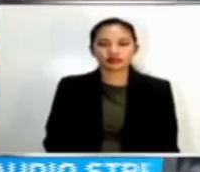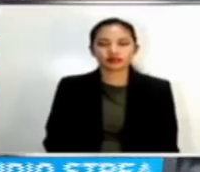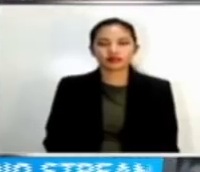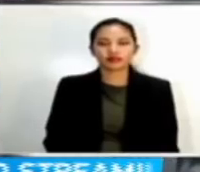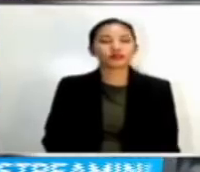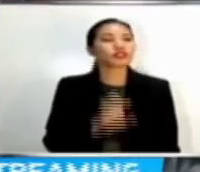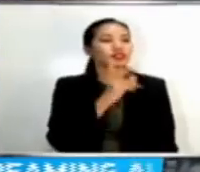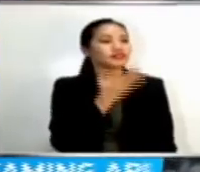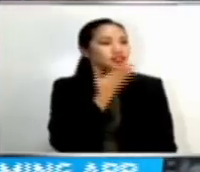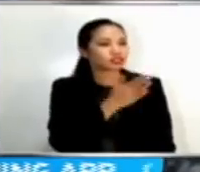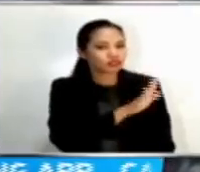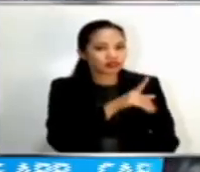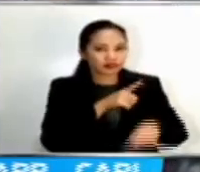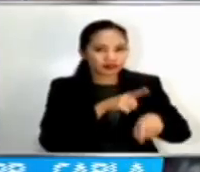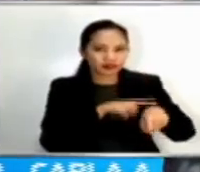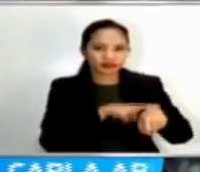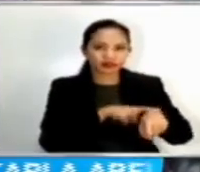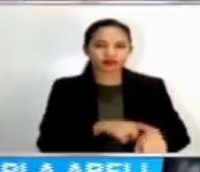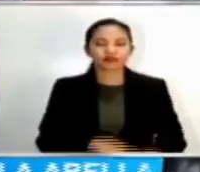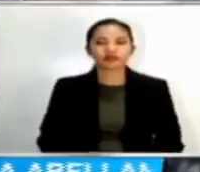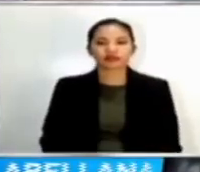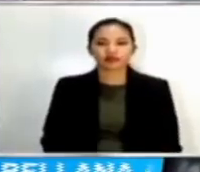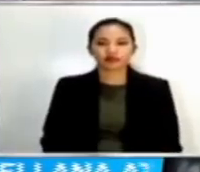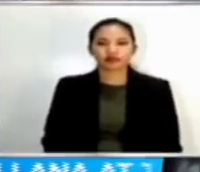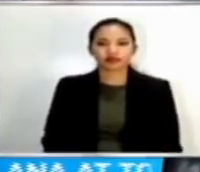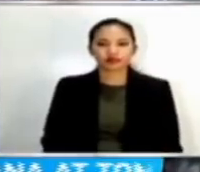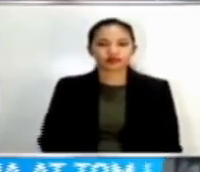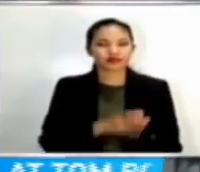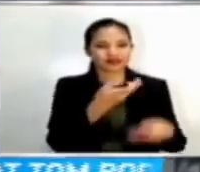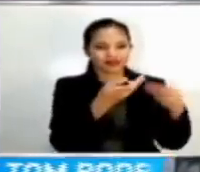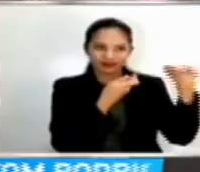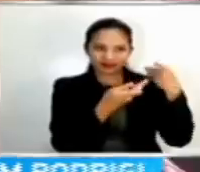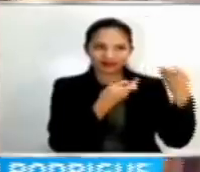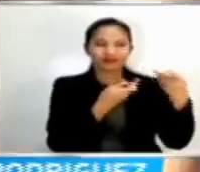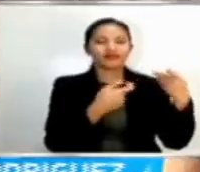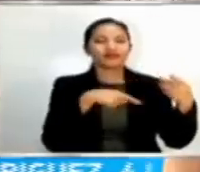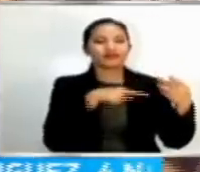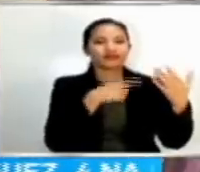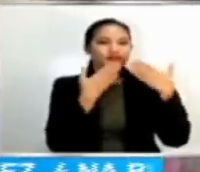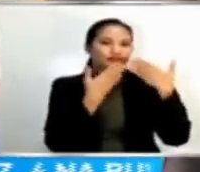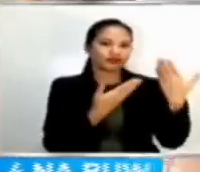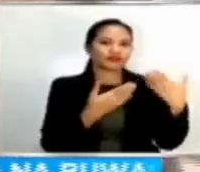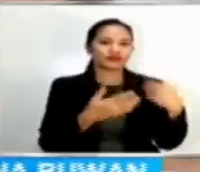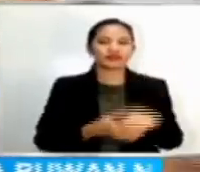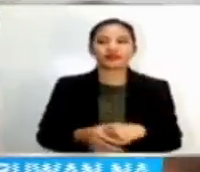sa aming oras at mga idinagdag na impormasyon po para sa amin. Yes, maraming